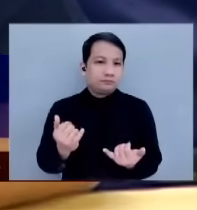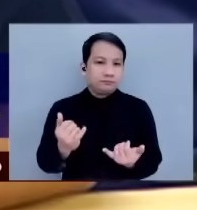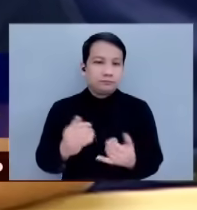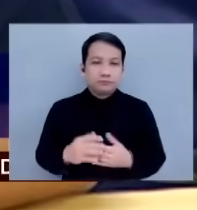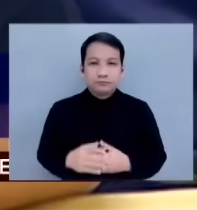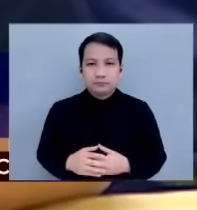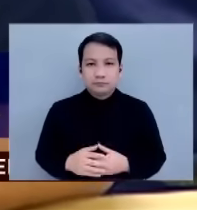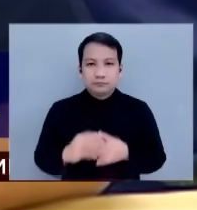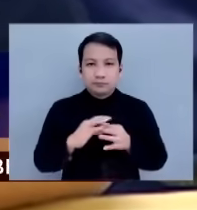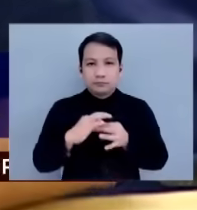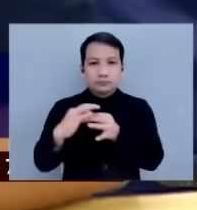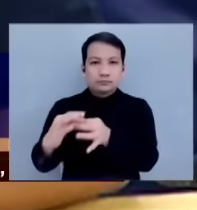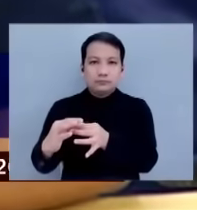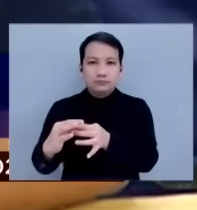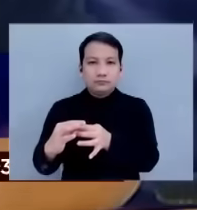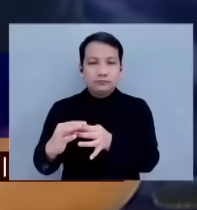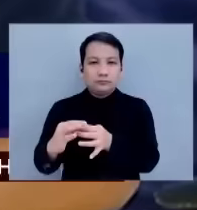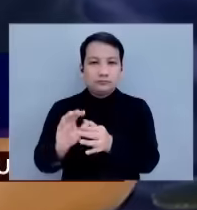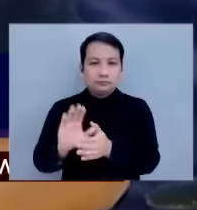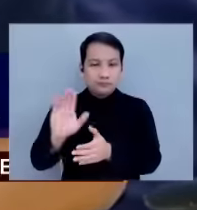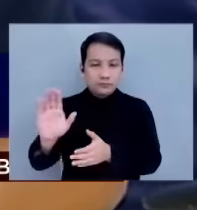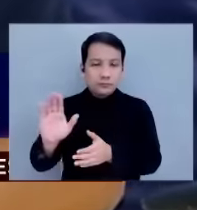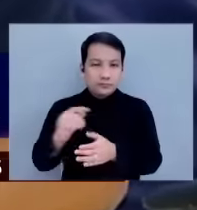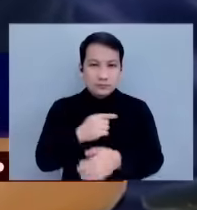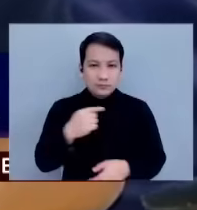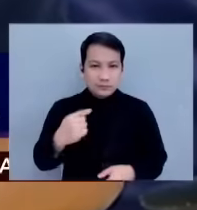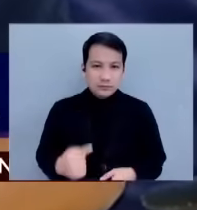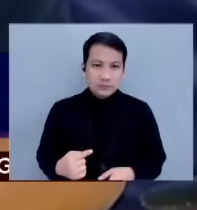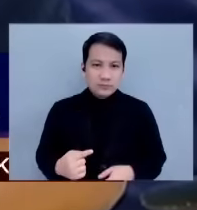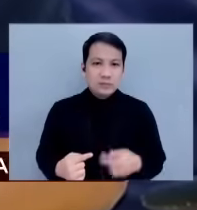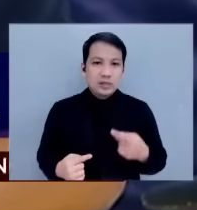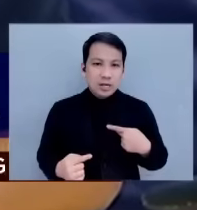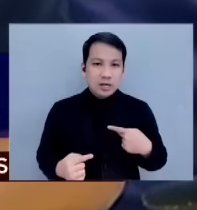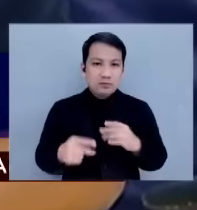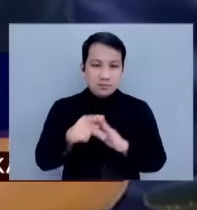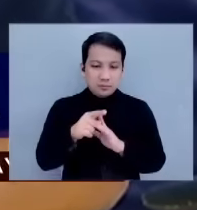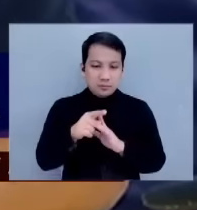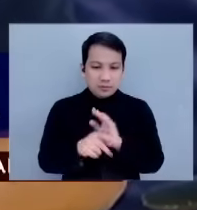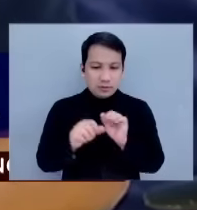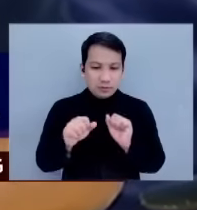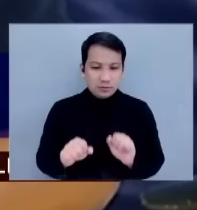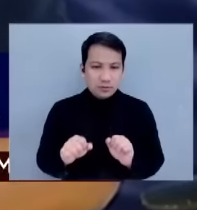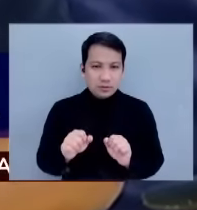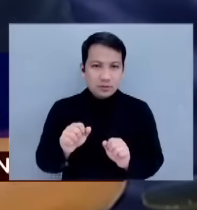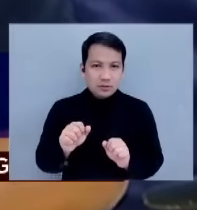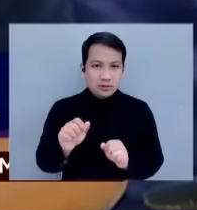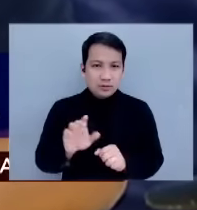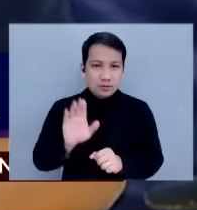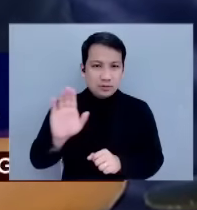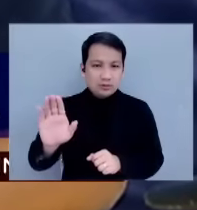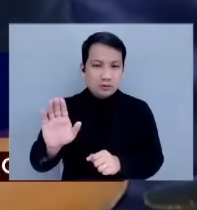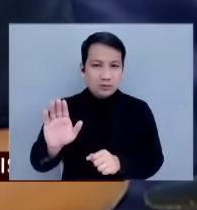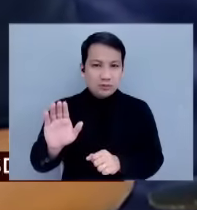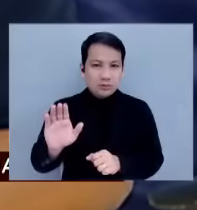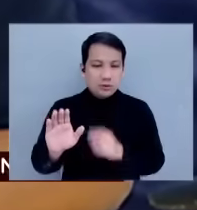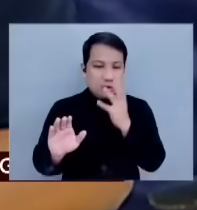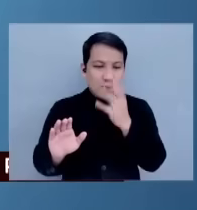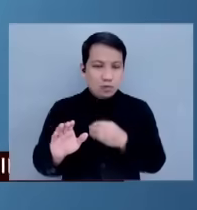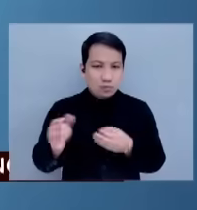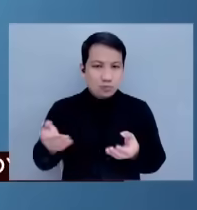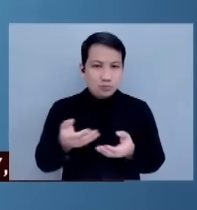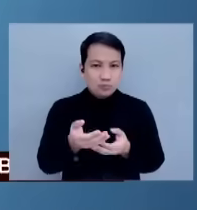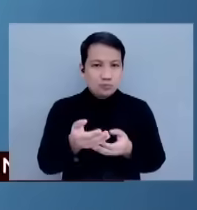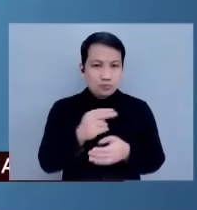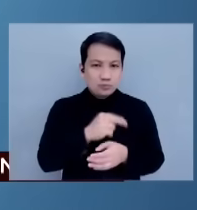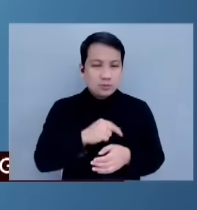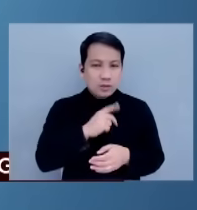coordinating with the flag state. May existing protocol tayo to go after maritime offenders of that nature.